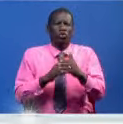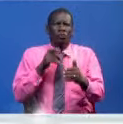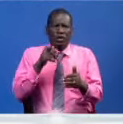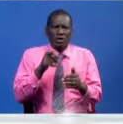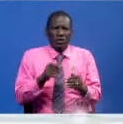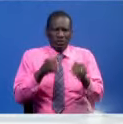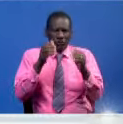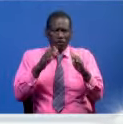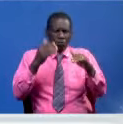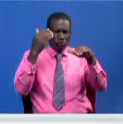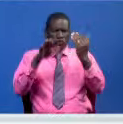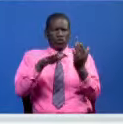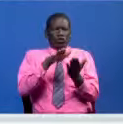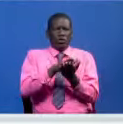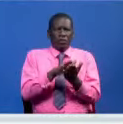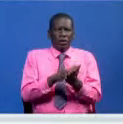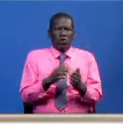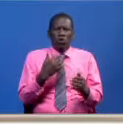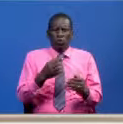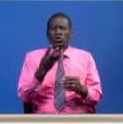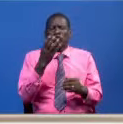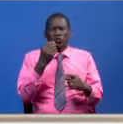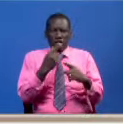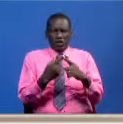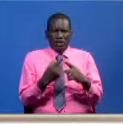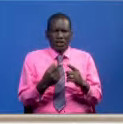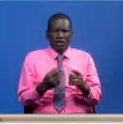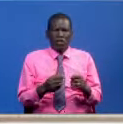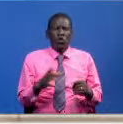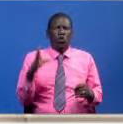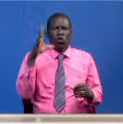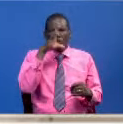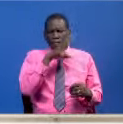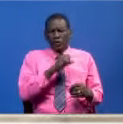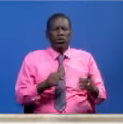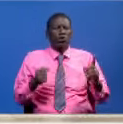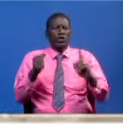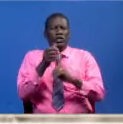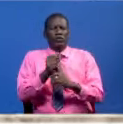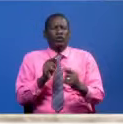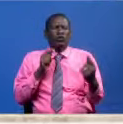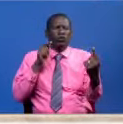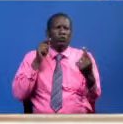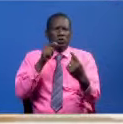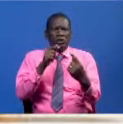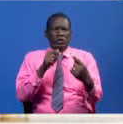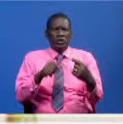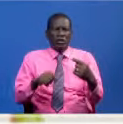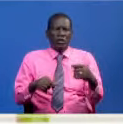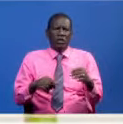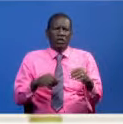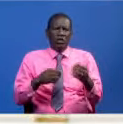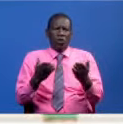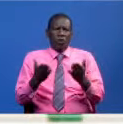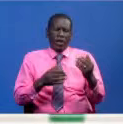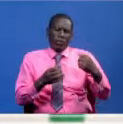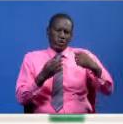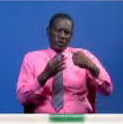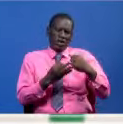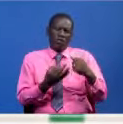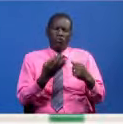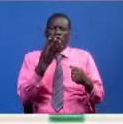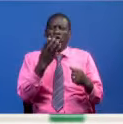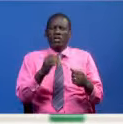benki mwenye umri wa miaka 40, aliyekosa kufikia ndoto yake akiwa takriban mita 840